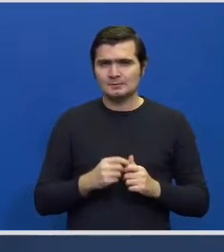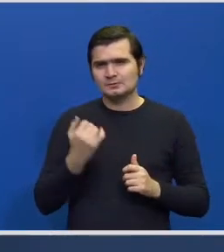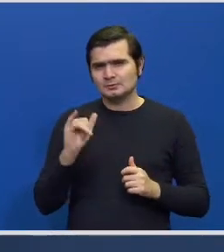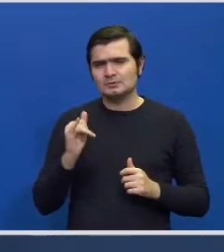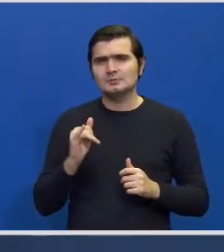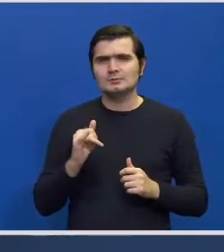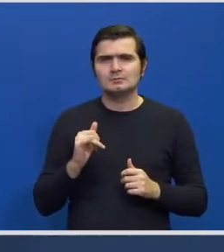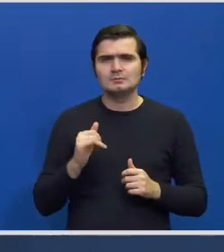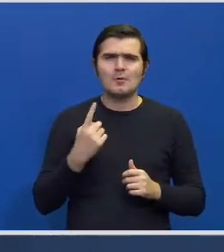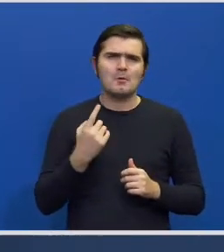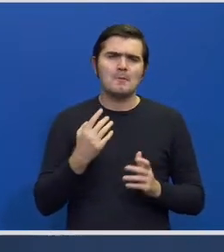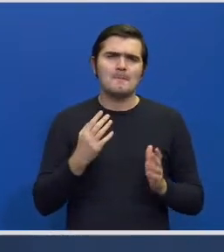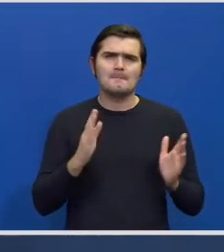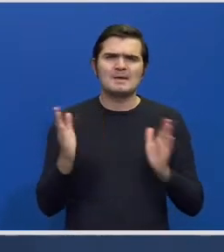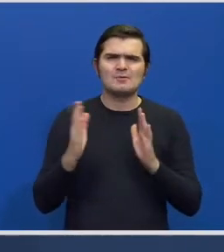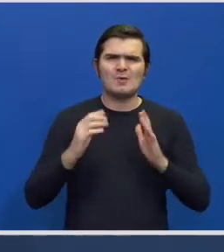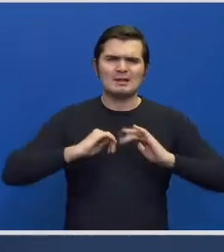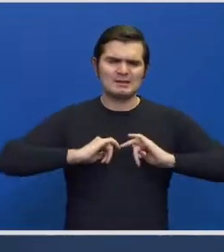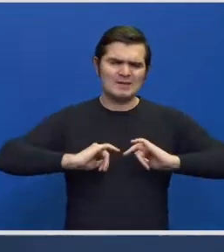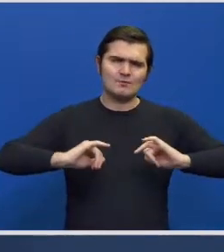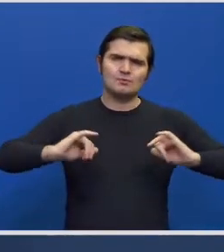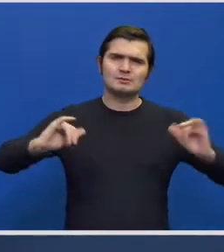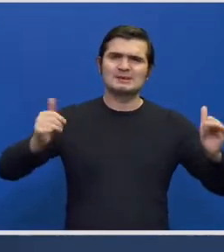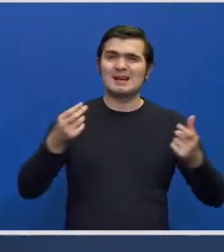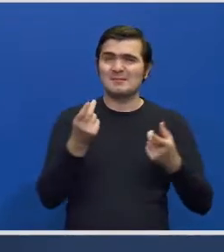criză energetică și de